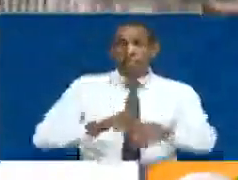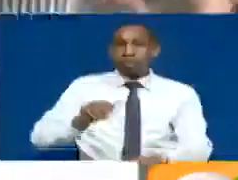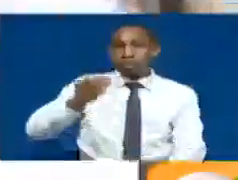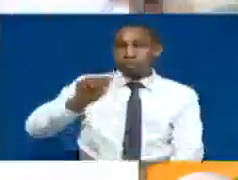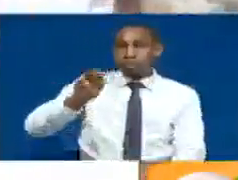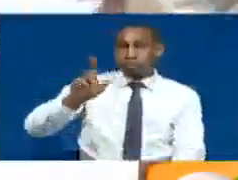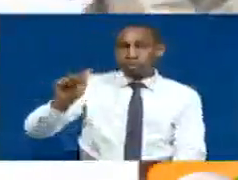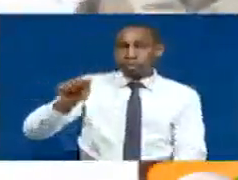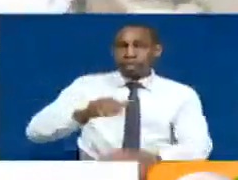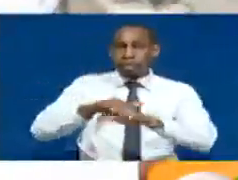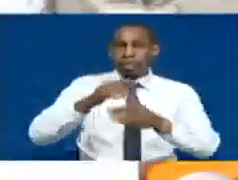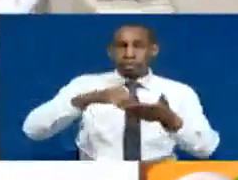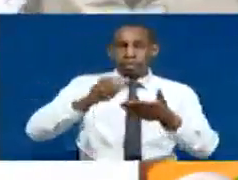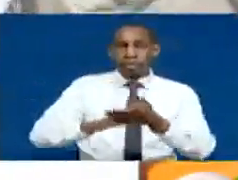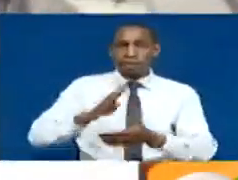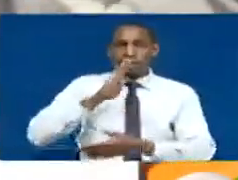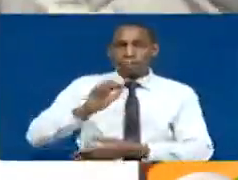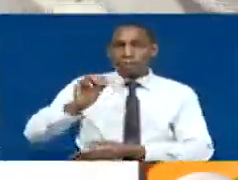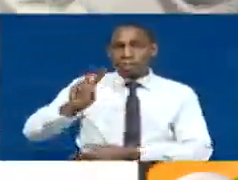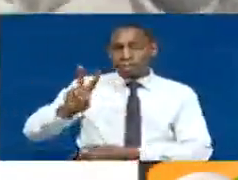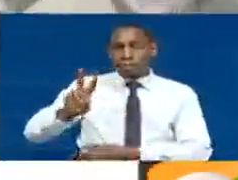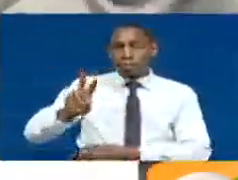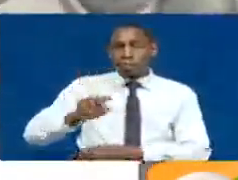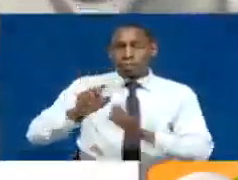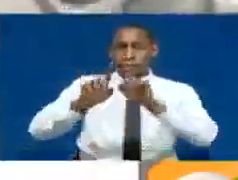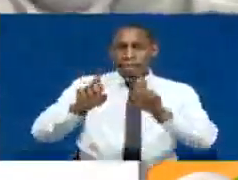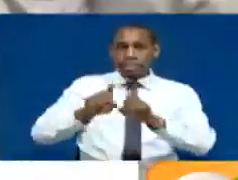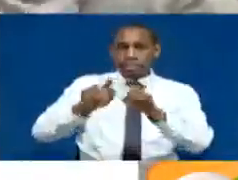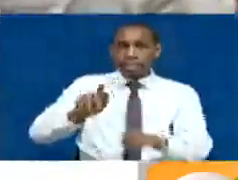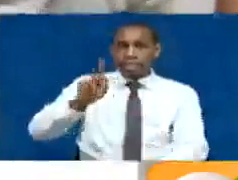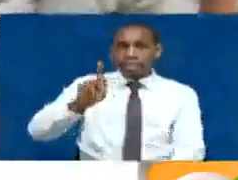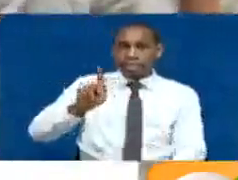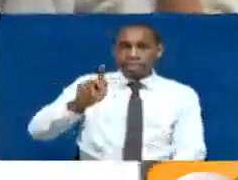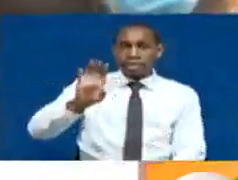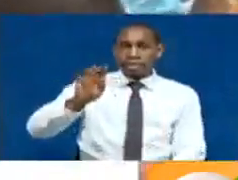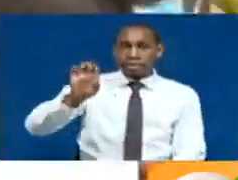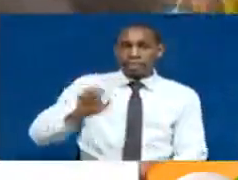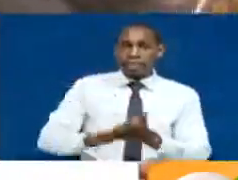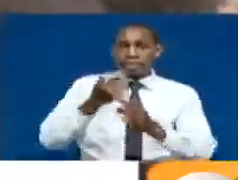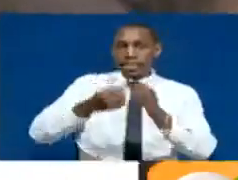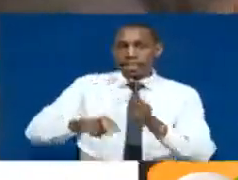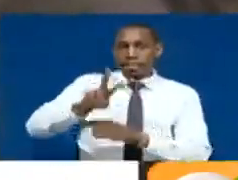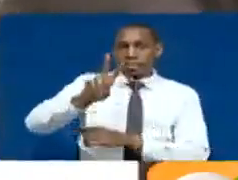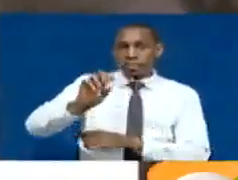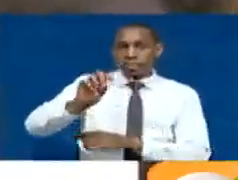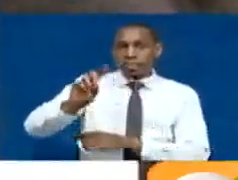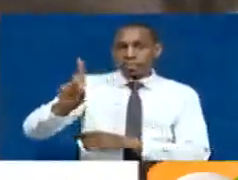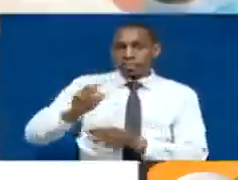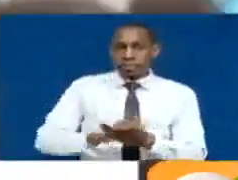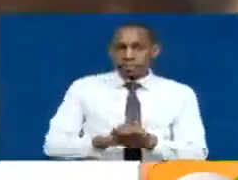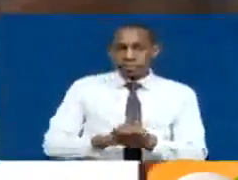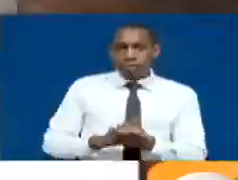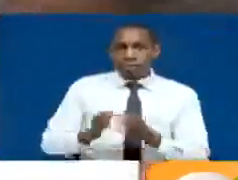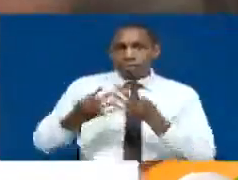Liyabule aliyepata alama 402 katika mtihani wa KCPE mwaka 2021. Amelia ambaye